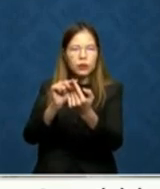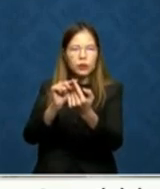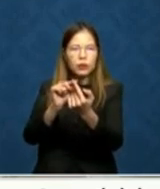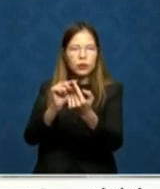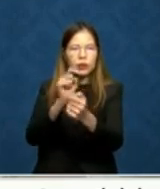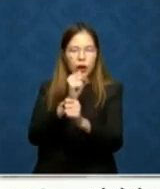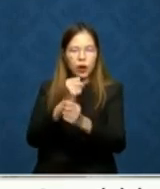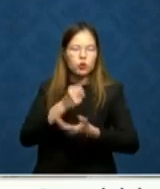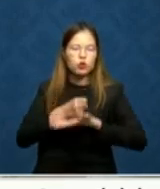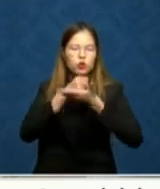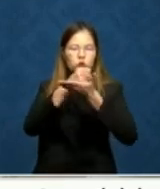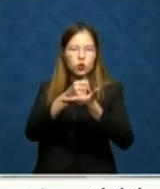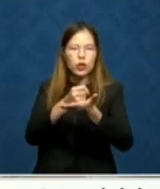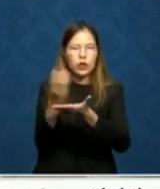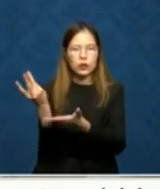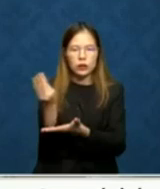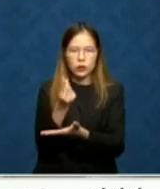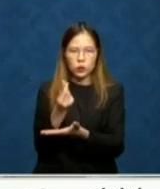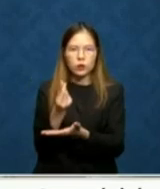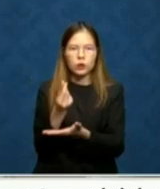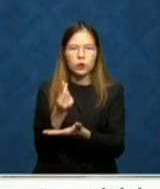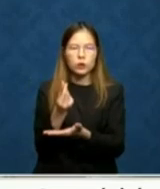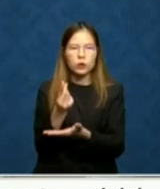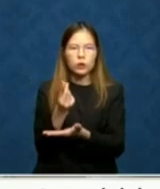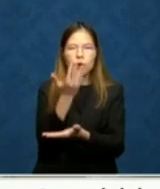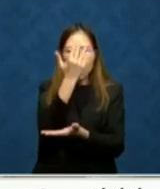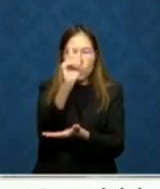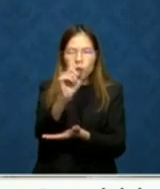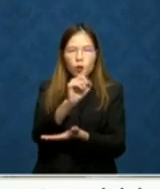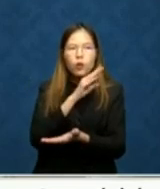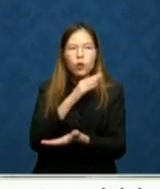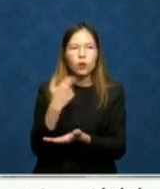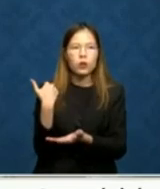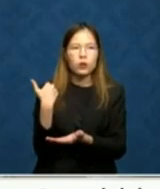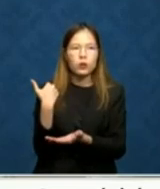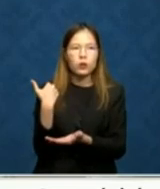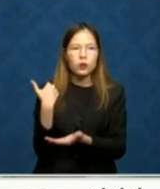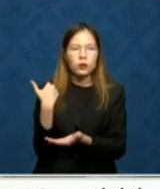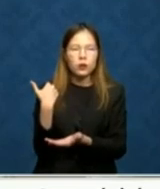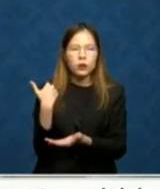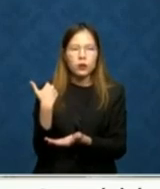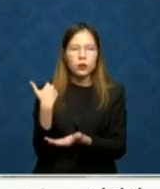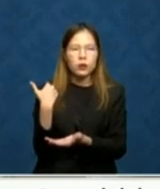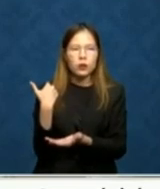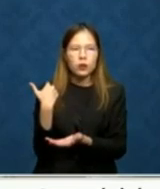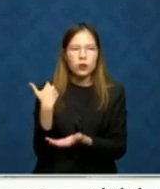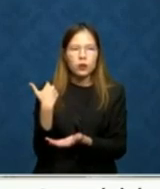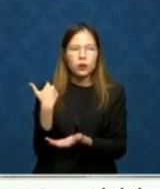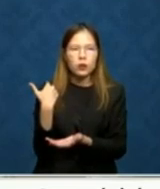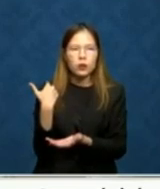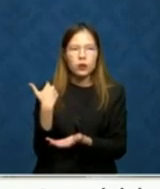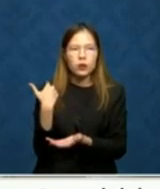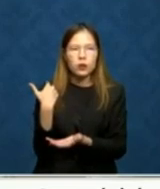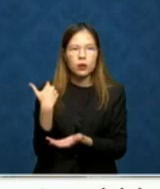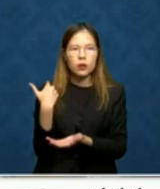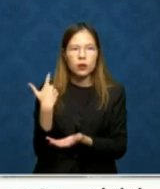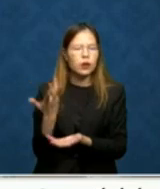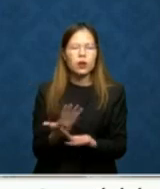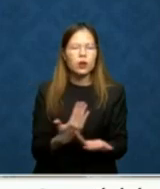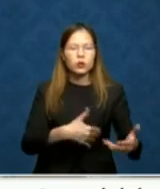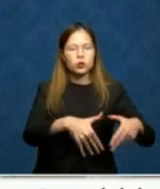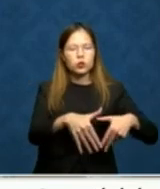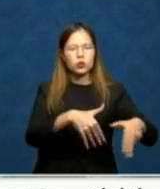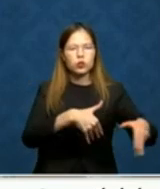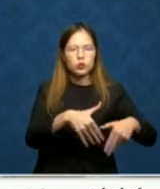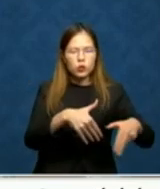ในการเข้าถึงการช่วยเหลือได้อย่างรวดเร็วกับท่านประธานไม่อย่างนั้นแม้กระทั่งไม่ต้องบอกว่าจะเป็นเฉพาะเคสของชาวบ้านทั่วไป